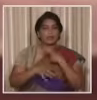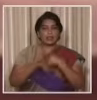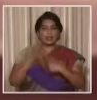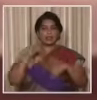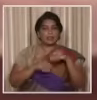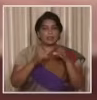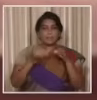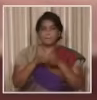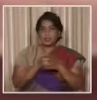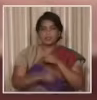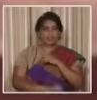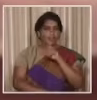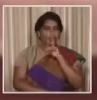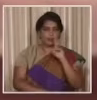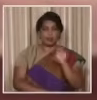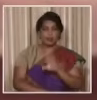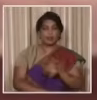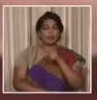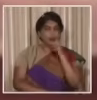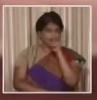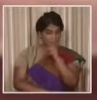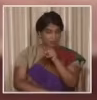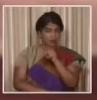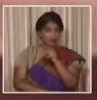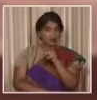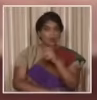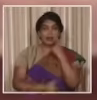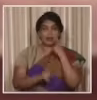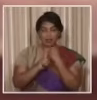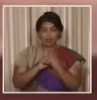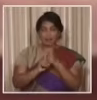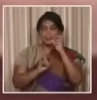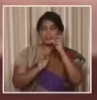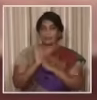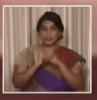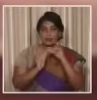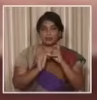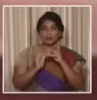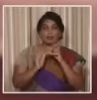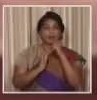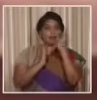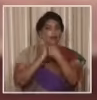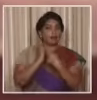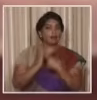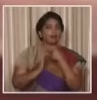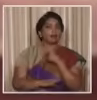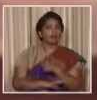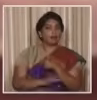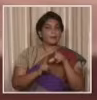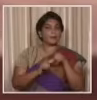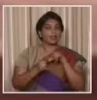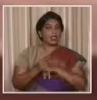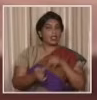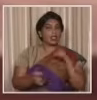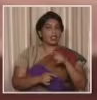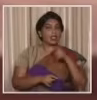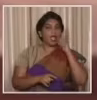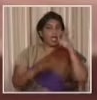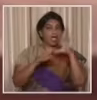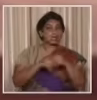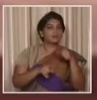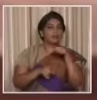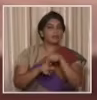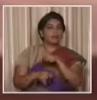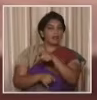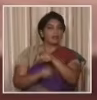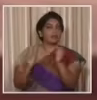පක්ෂය ගැන එහෙම කිව්වේ නැහැ. මෙතුමාගේ නුවර නගර සභාවේ අපේක්ෂක ලයිස්තුවල තමයි ඔය ප්‍රාදේශීය ලේකම්ගේ මහත්තයා ඉන්නේ. ඒක තමයි